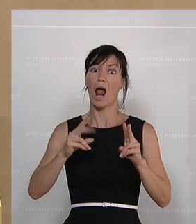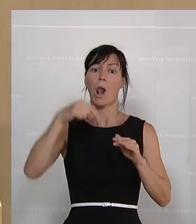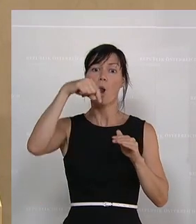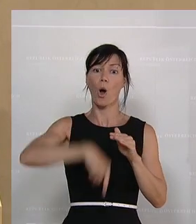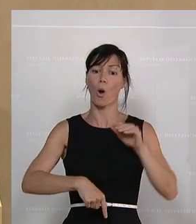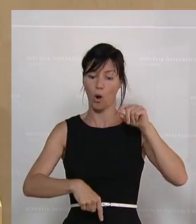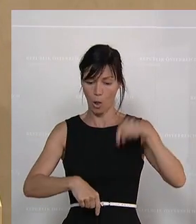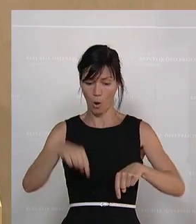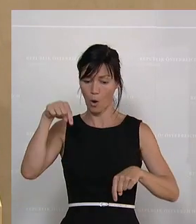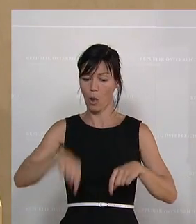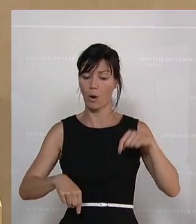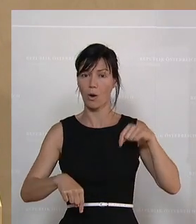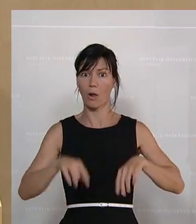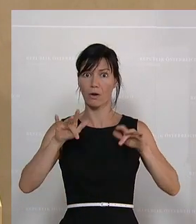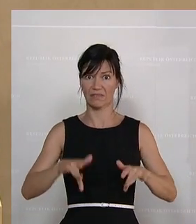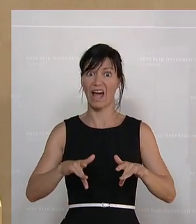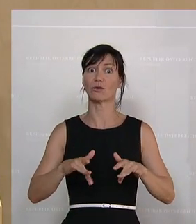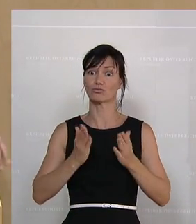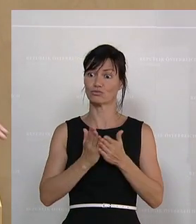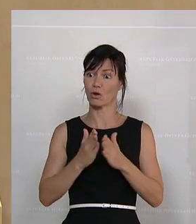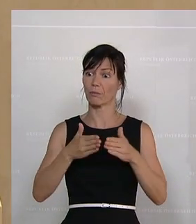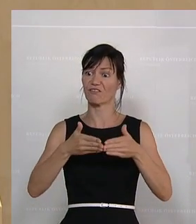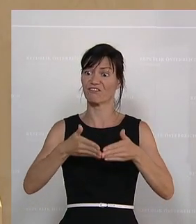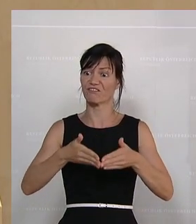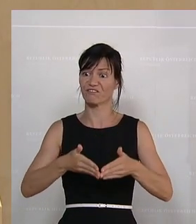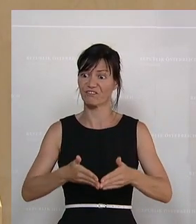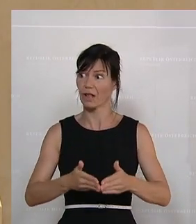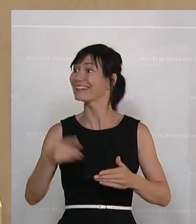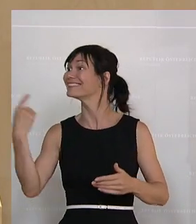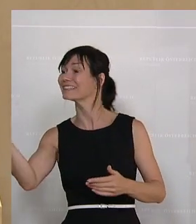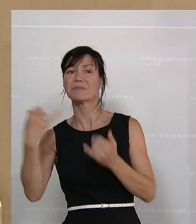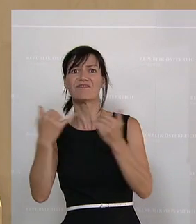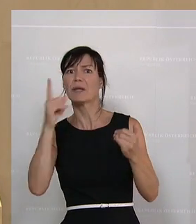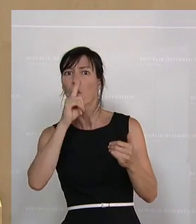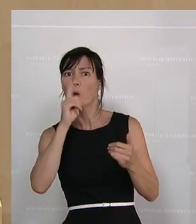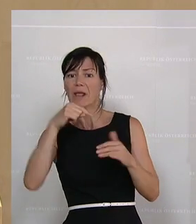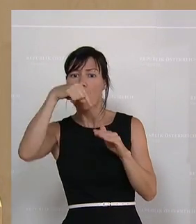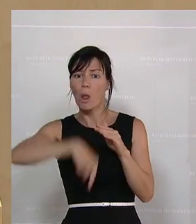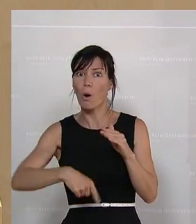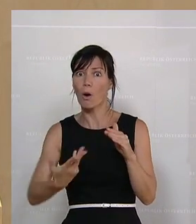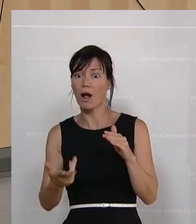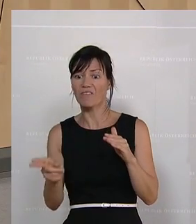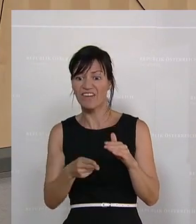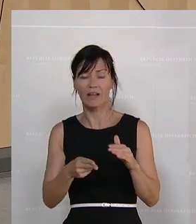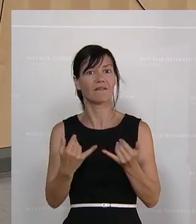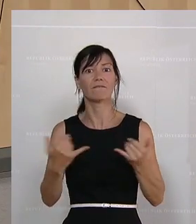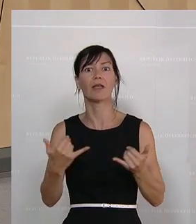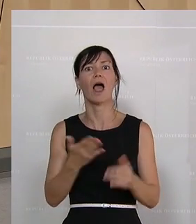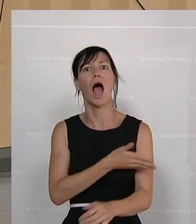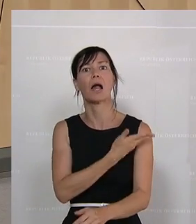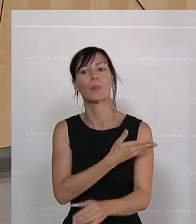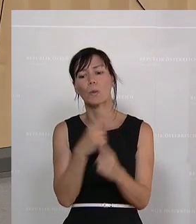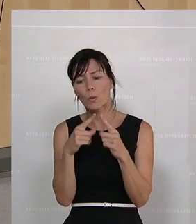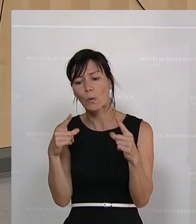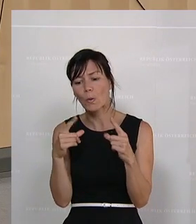ecken und wissen sie wie sie versuchen diese lecks zu stopfen mit kleinen handtüchern da wird ein